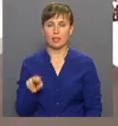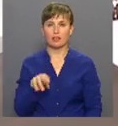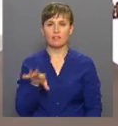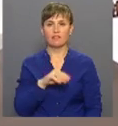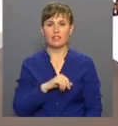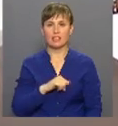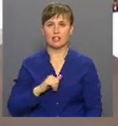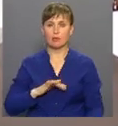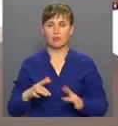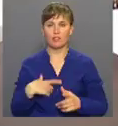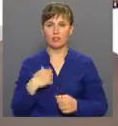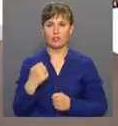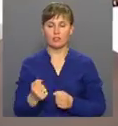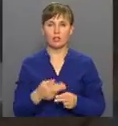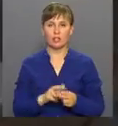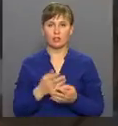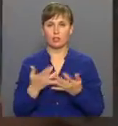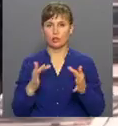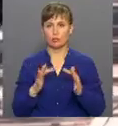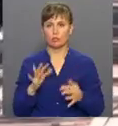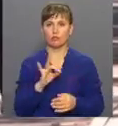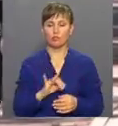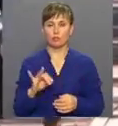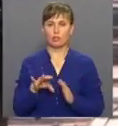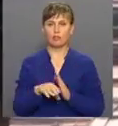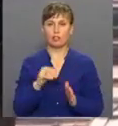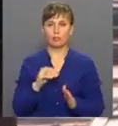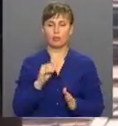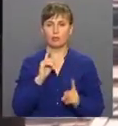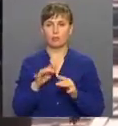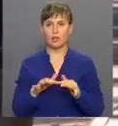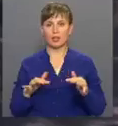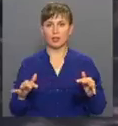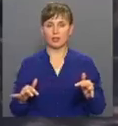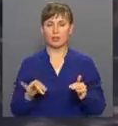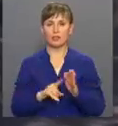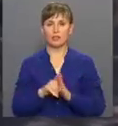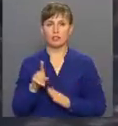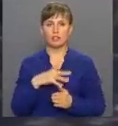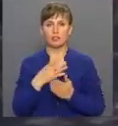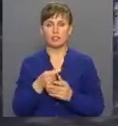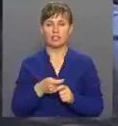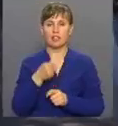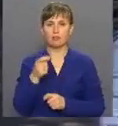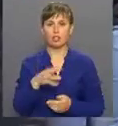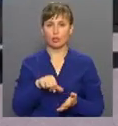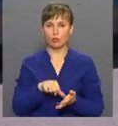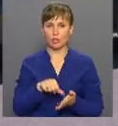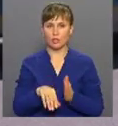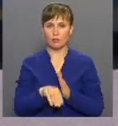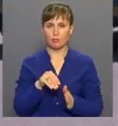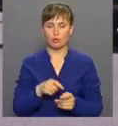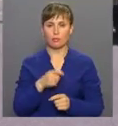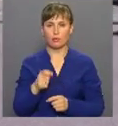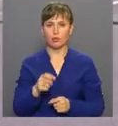самовыдвиженцы и это беспрецедентный случай в истории выборов верхнюю палату страны изначально свои заявки для участия выборов подавали